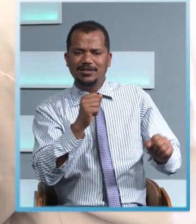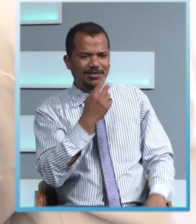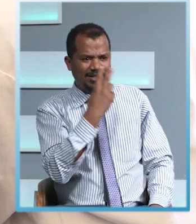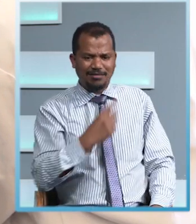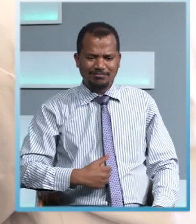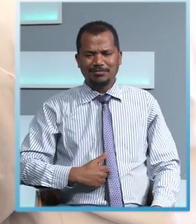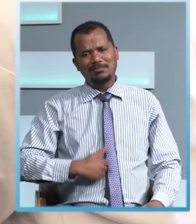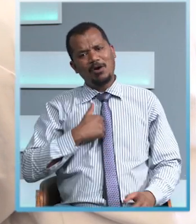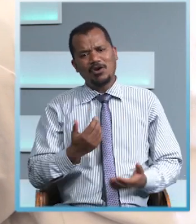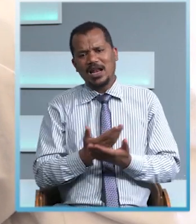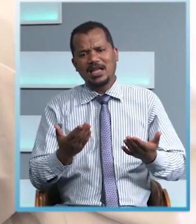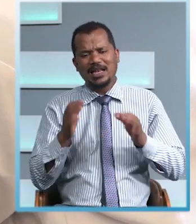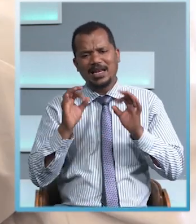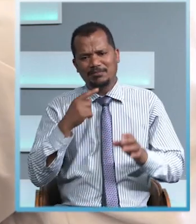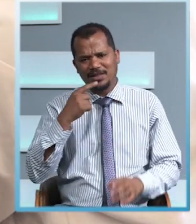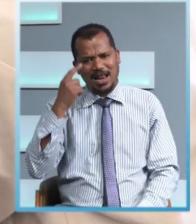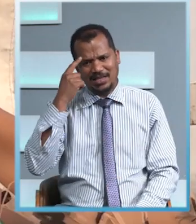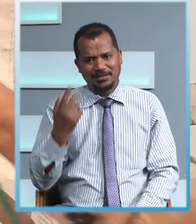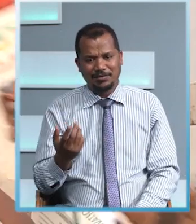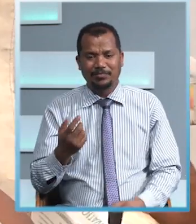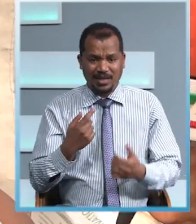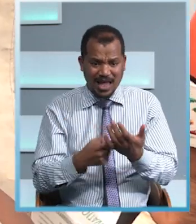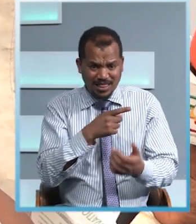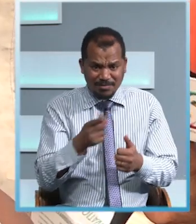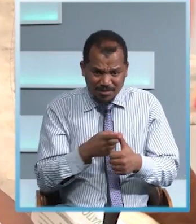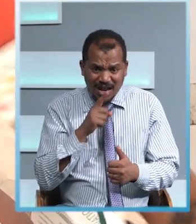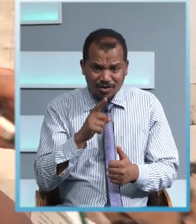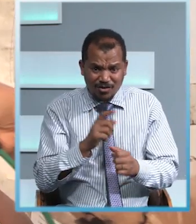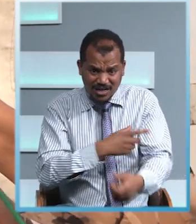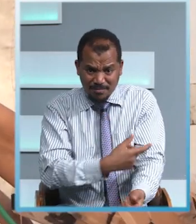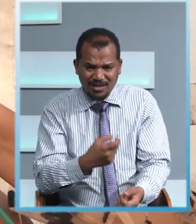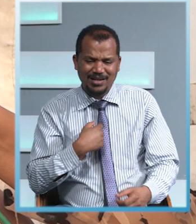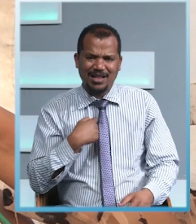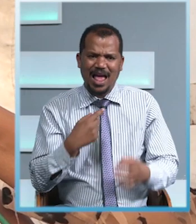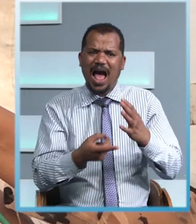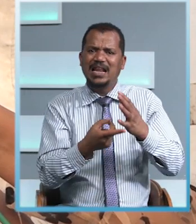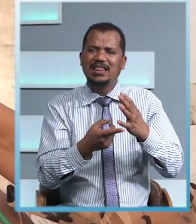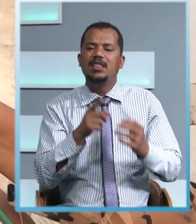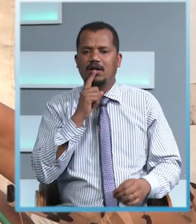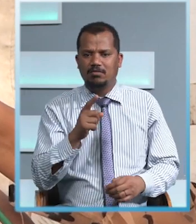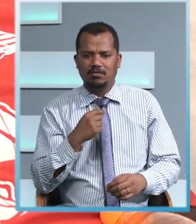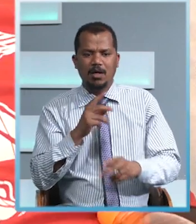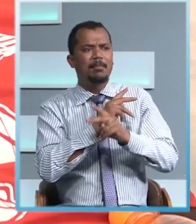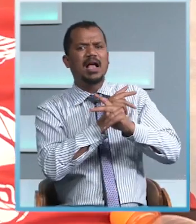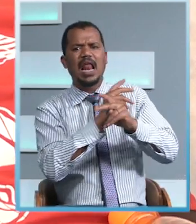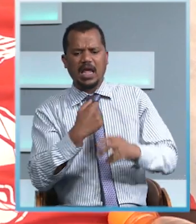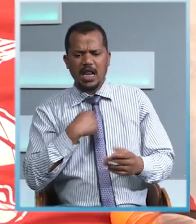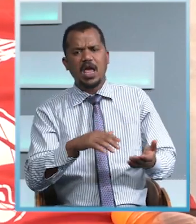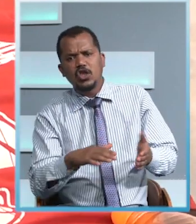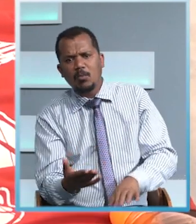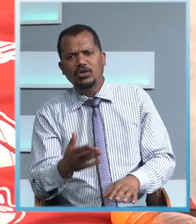በላይ የሚያረካ ወይም የሚያስደስት ነገር ይኖራል ብዬ አላስብም። የመጀመሪያህ ነው? አሁን አራተኛ መከላከያ